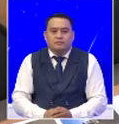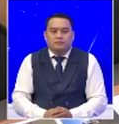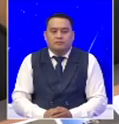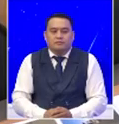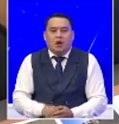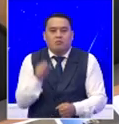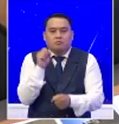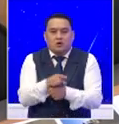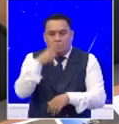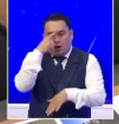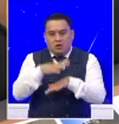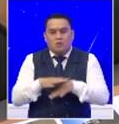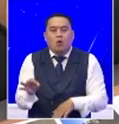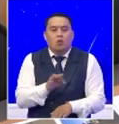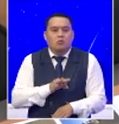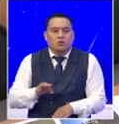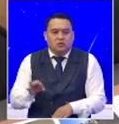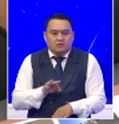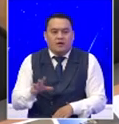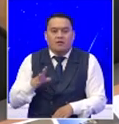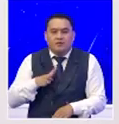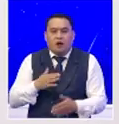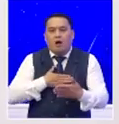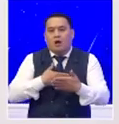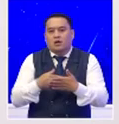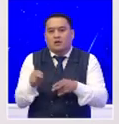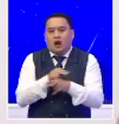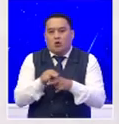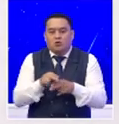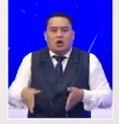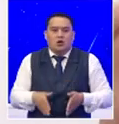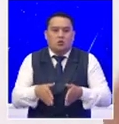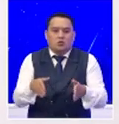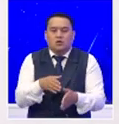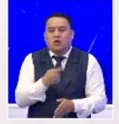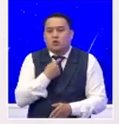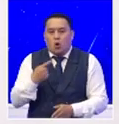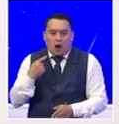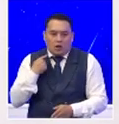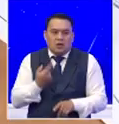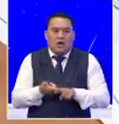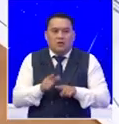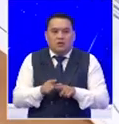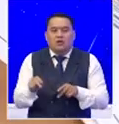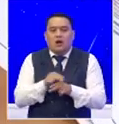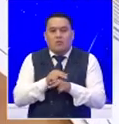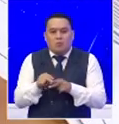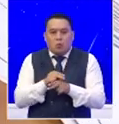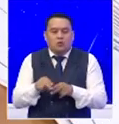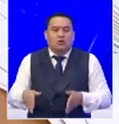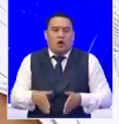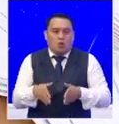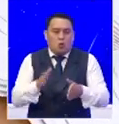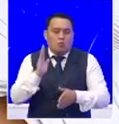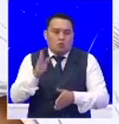По поручению акима Алматинской области Амандыка Баталова активно реконструирует и дороги областного значения. На этот год ремонт и содержание дорог